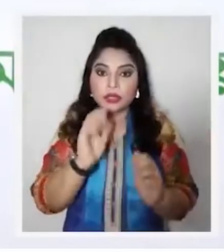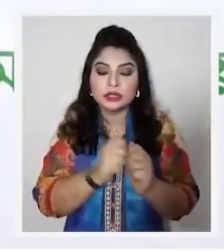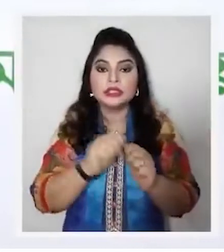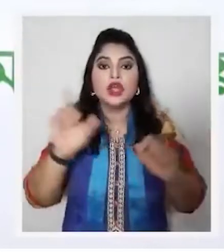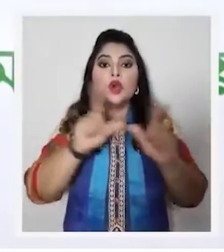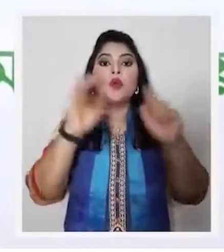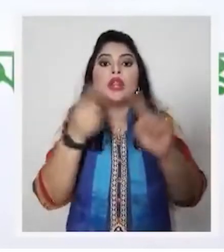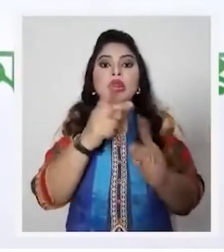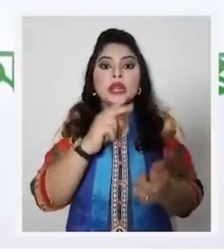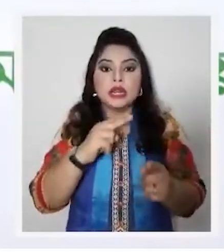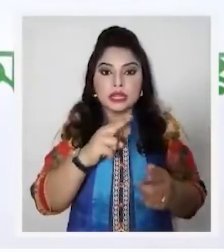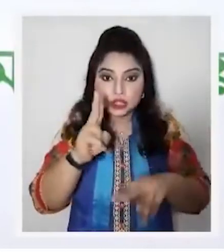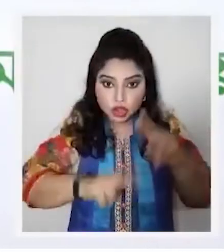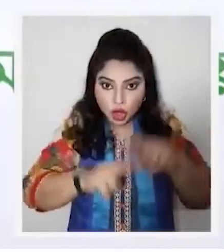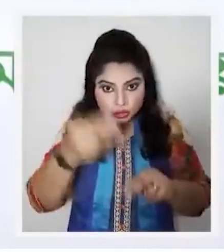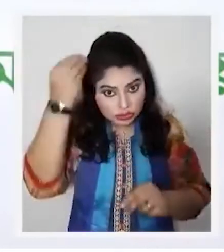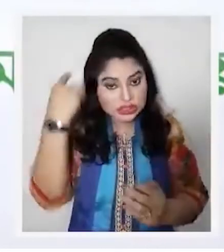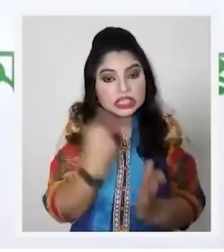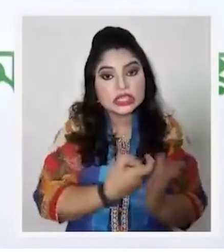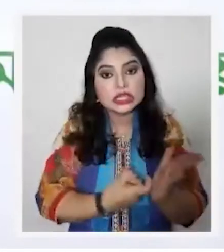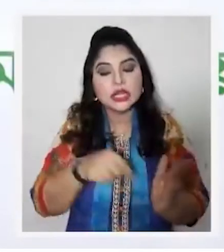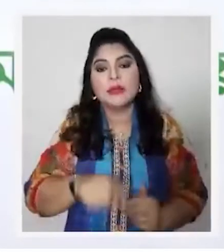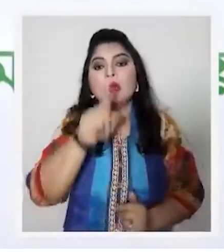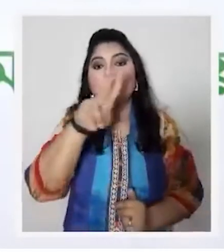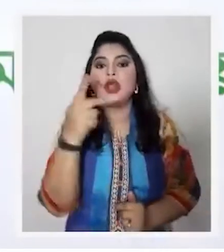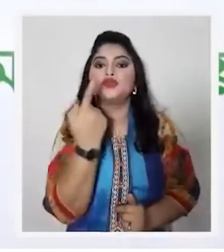418,294 জন। দক্ষিণ এশিয়া পরিস্থিতি এবং বিশ্ব পরিস্থিতি